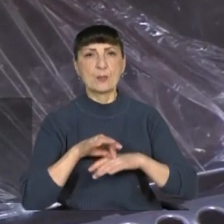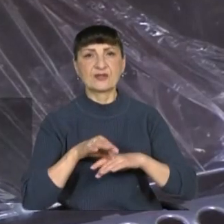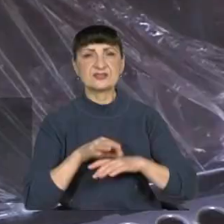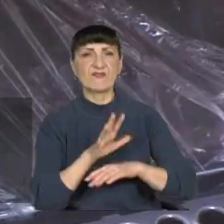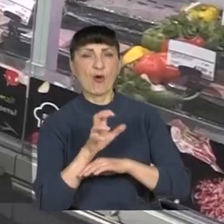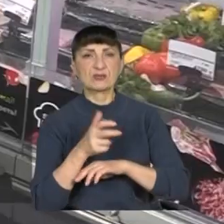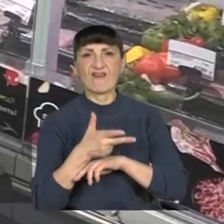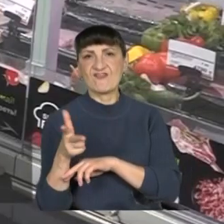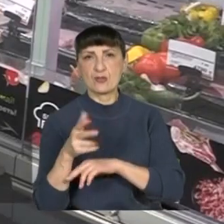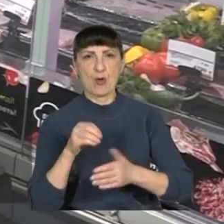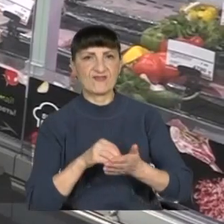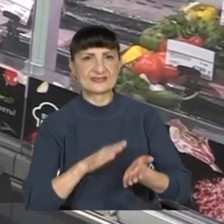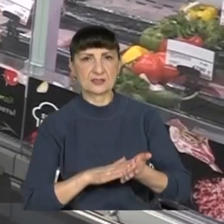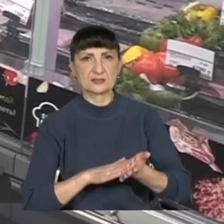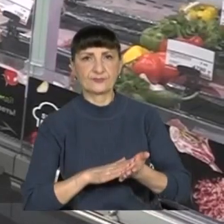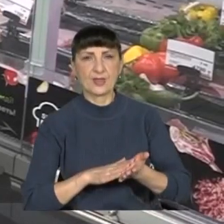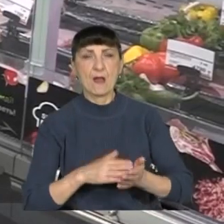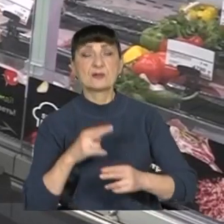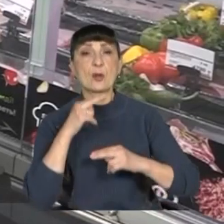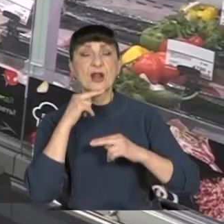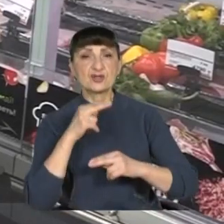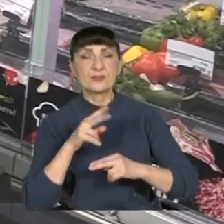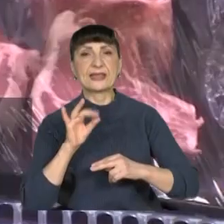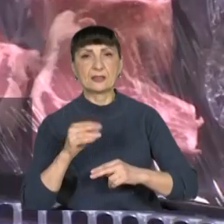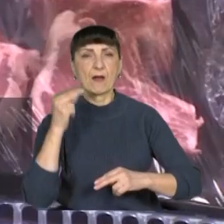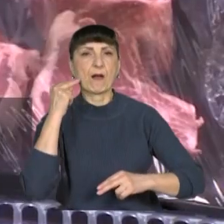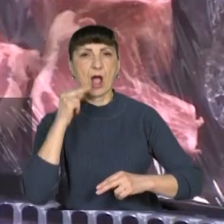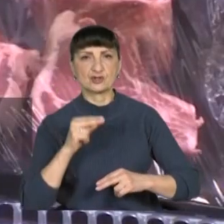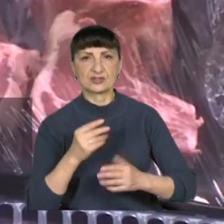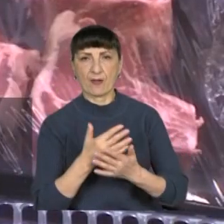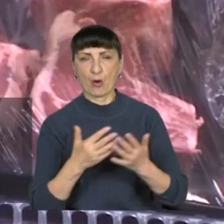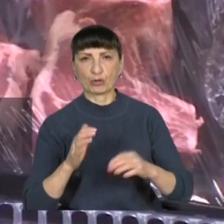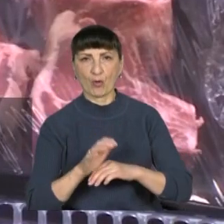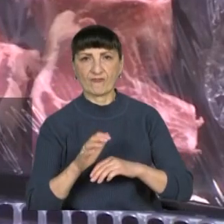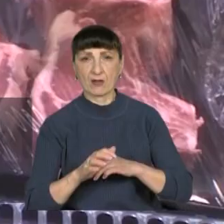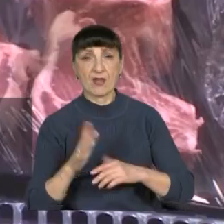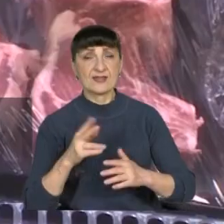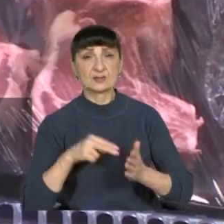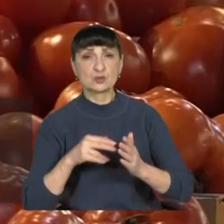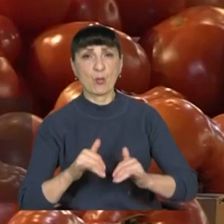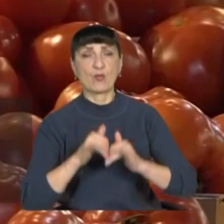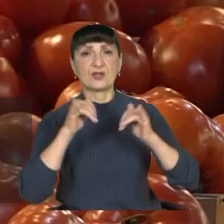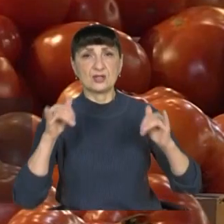обращается внимание и на качество товара. При обнаружении завышенных цен предпринимаются все необходимые меры